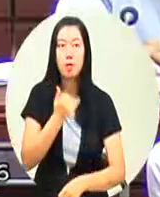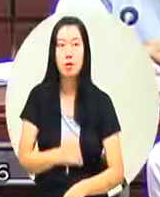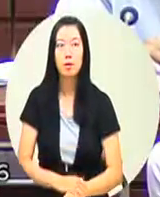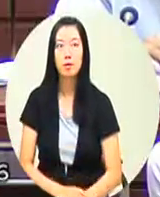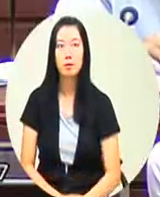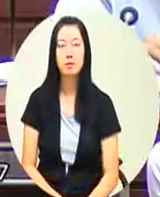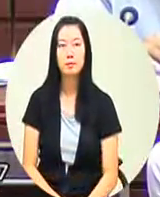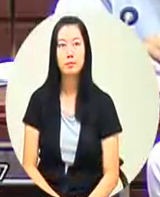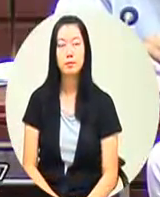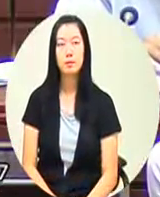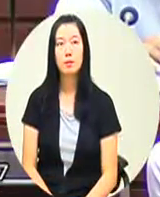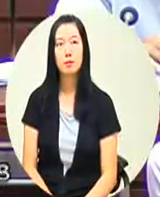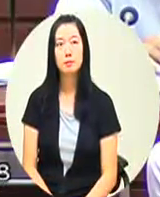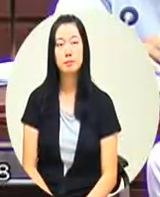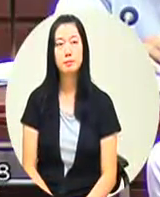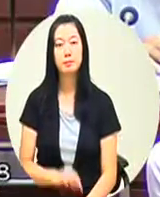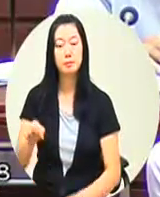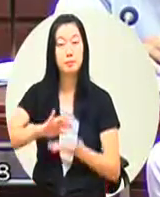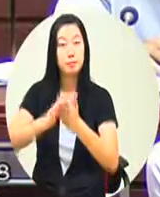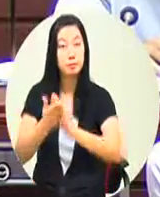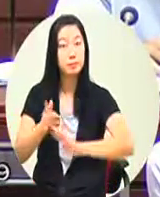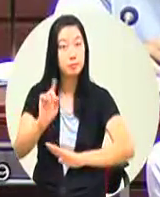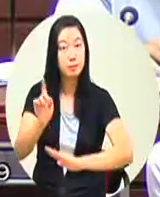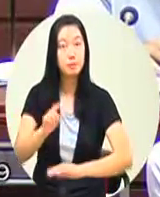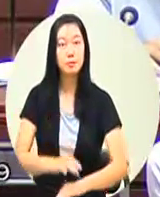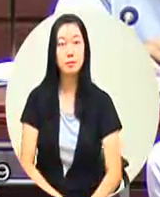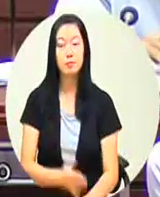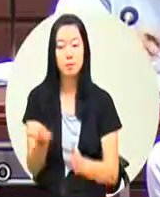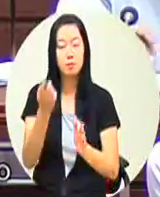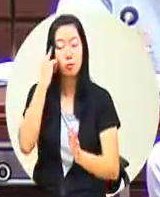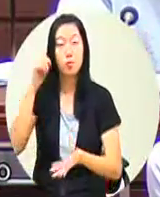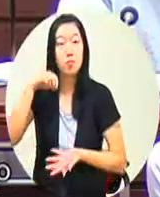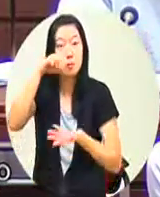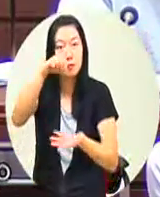划啊。 是。 哦，所以说变成刚刚我萧院所讲的说，